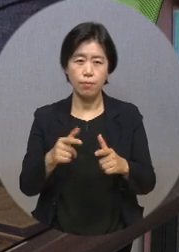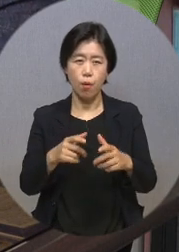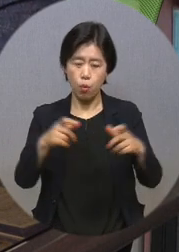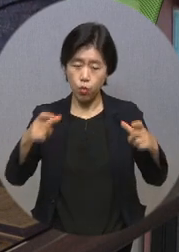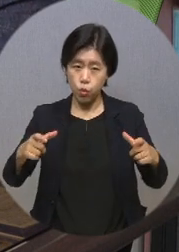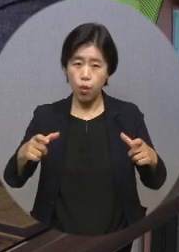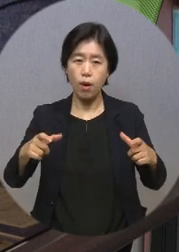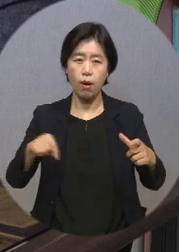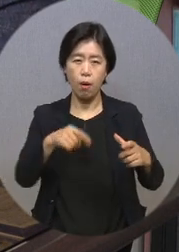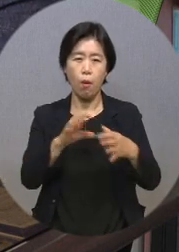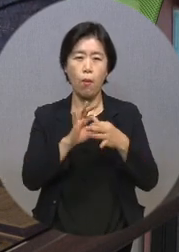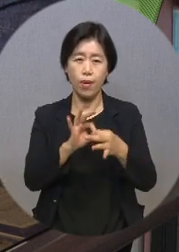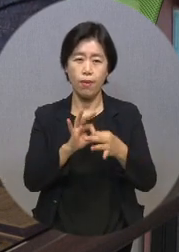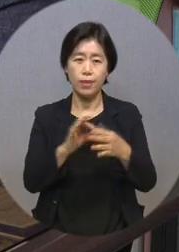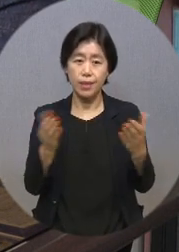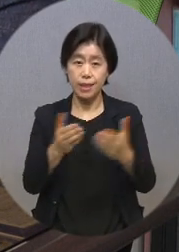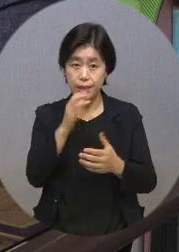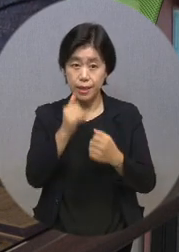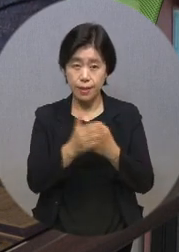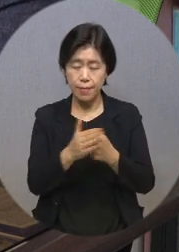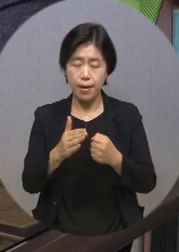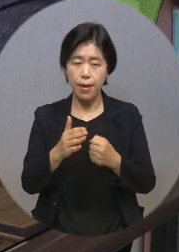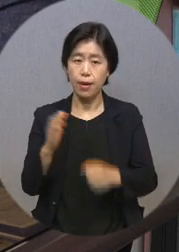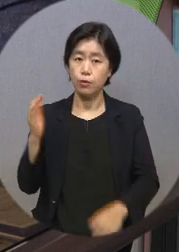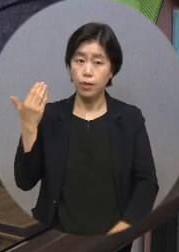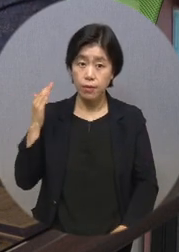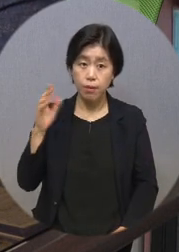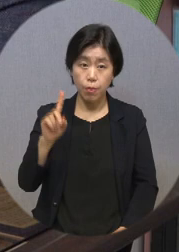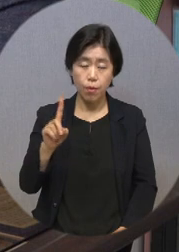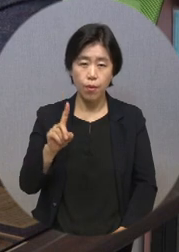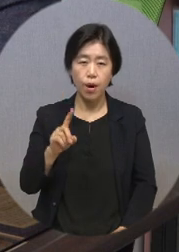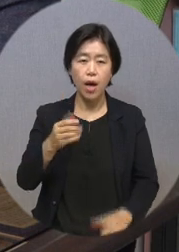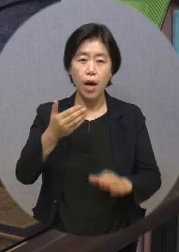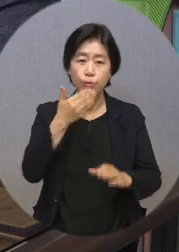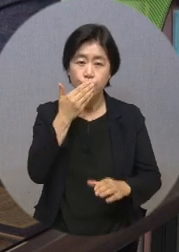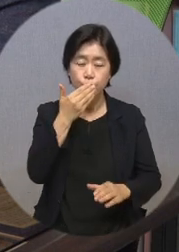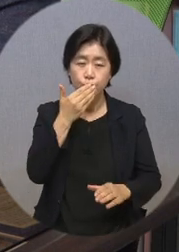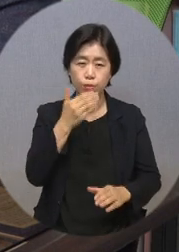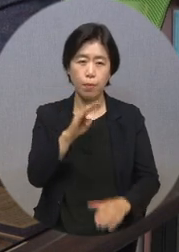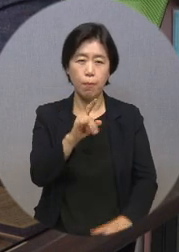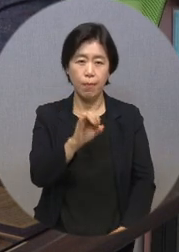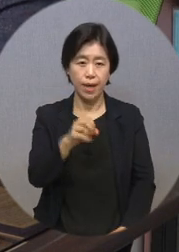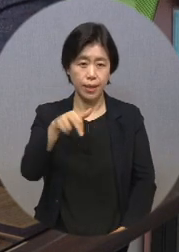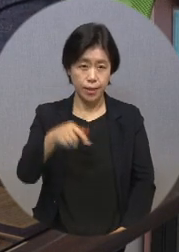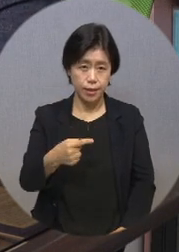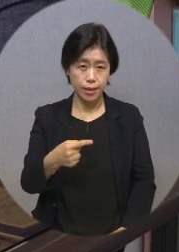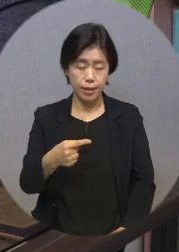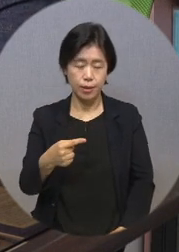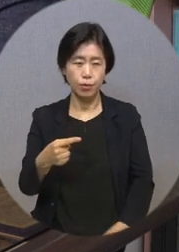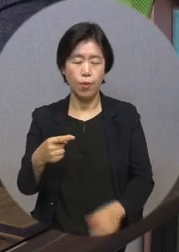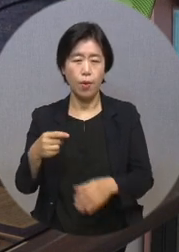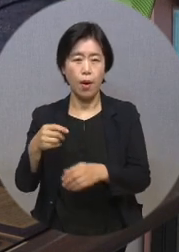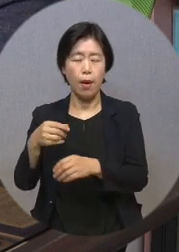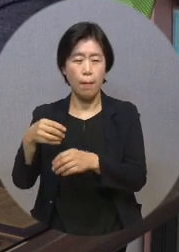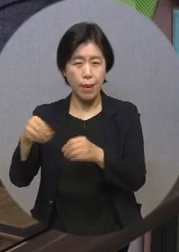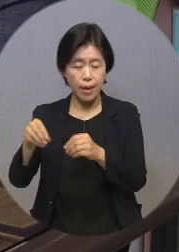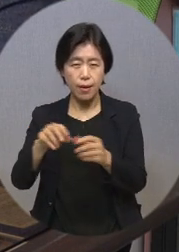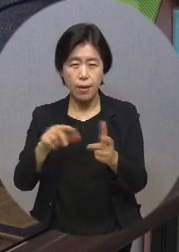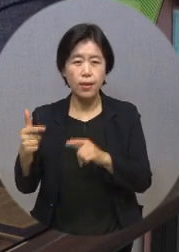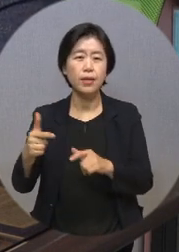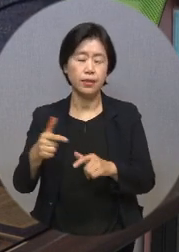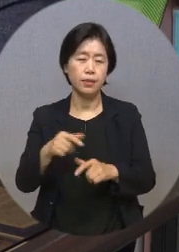저희가 최근에는 이제 가장 많이 신경 쓰는 부분들이 푸드뱅크와 푸드마켓 운영, 네. 그리고 사회공헌센터